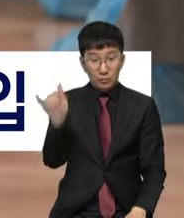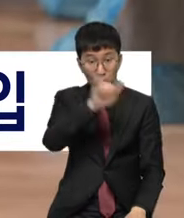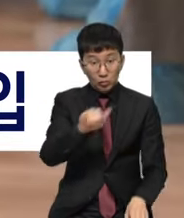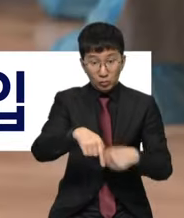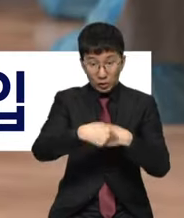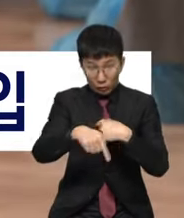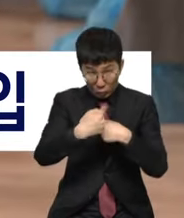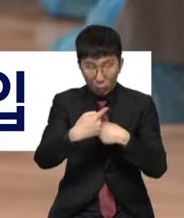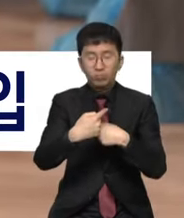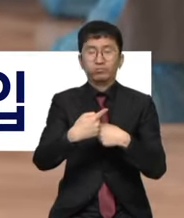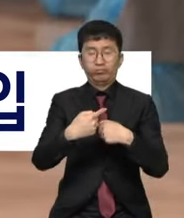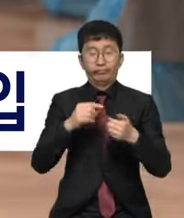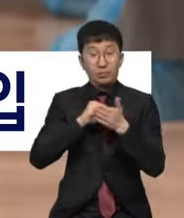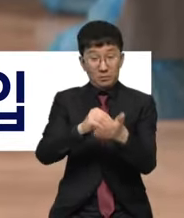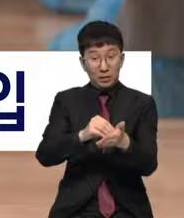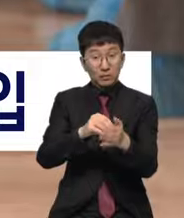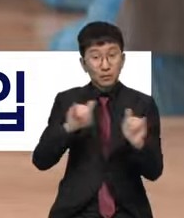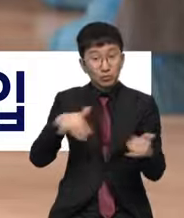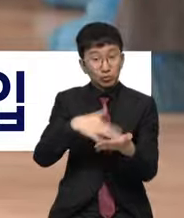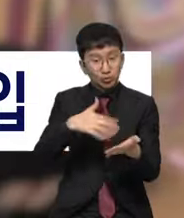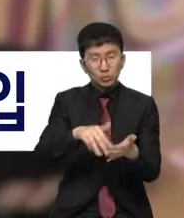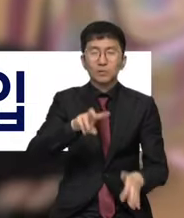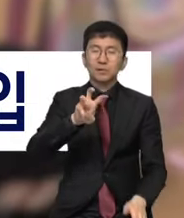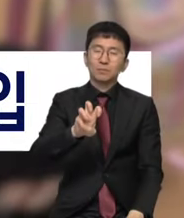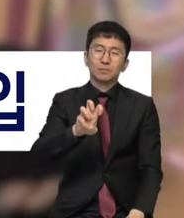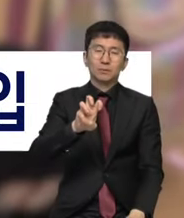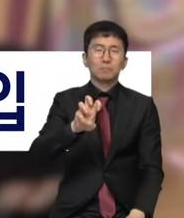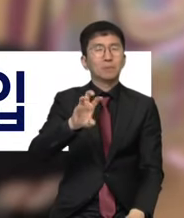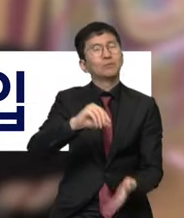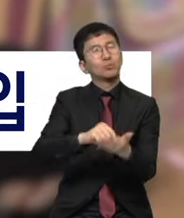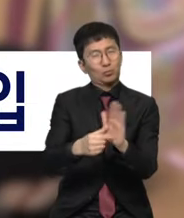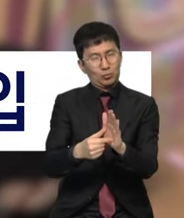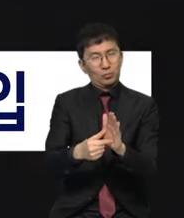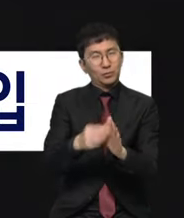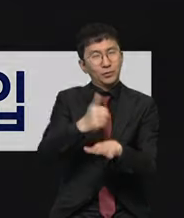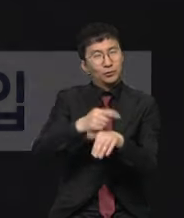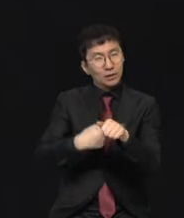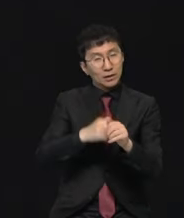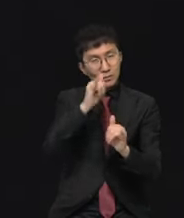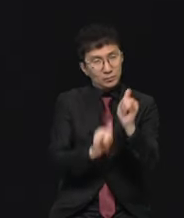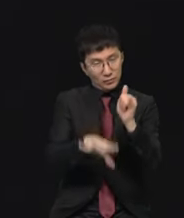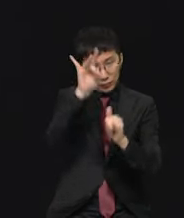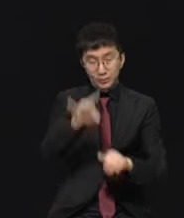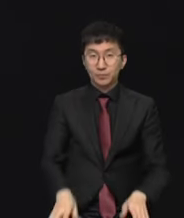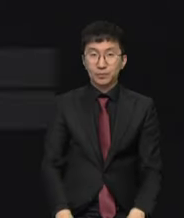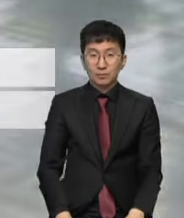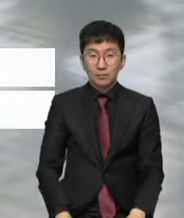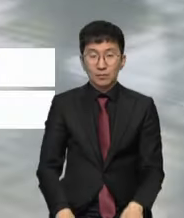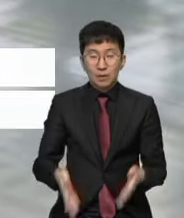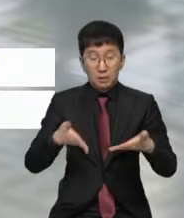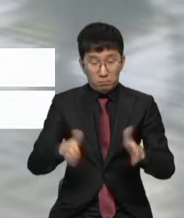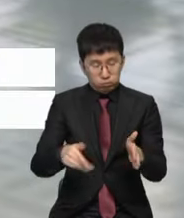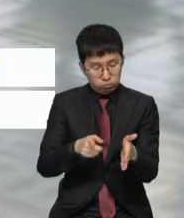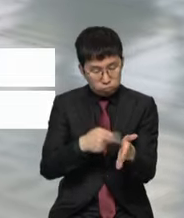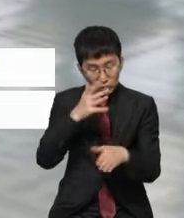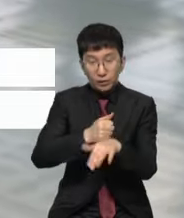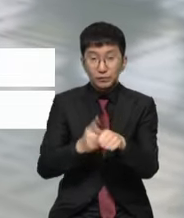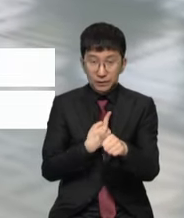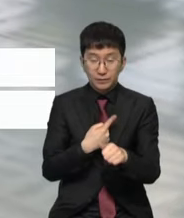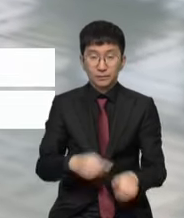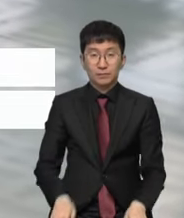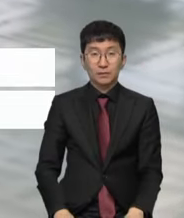인원은 36만 9천 명으로 사상 첫 30만 명대에 진입했습니다. 인구 감소 여파로 학령 인구가